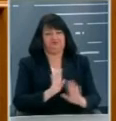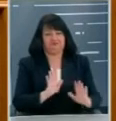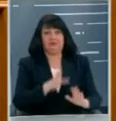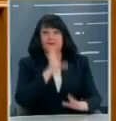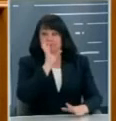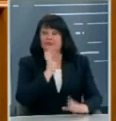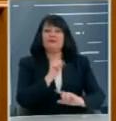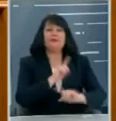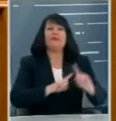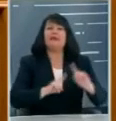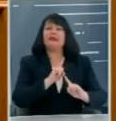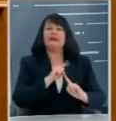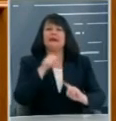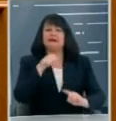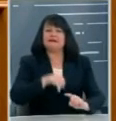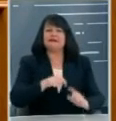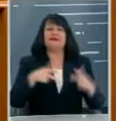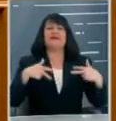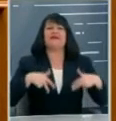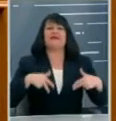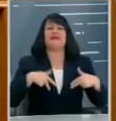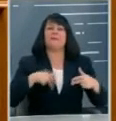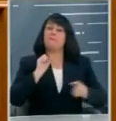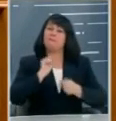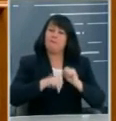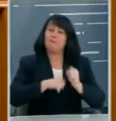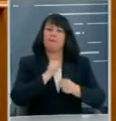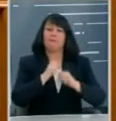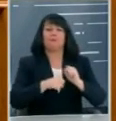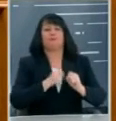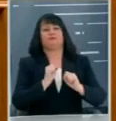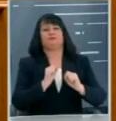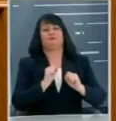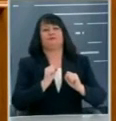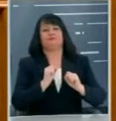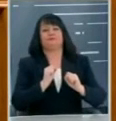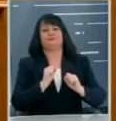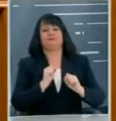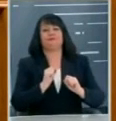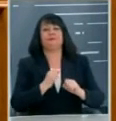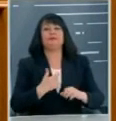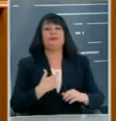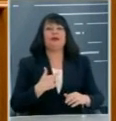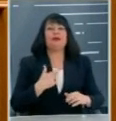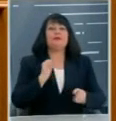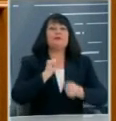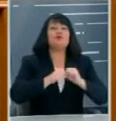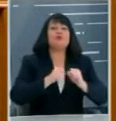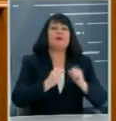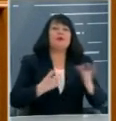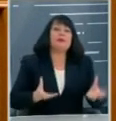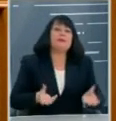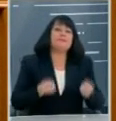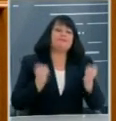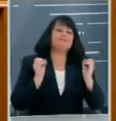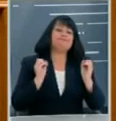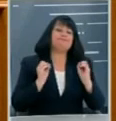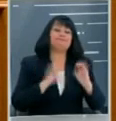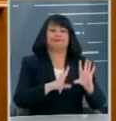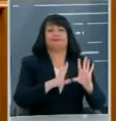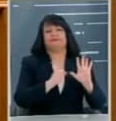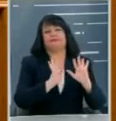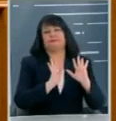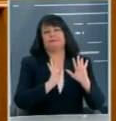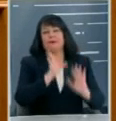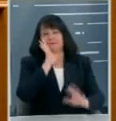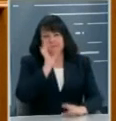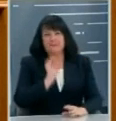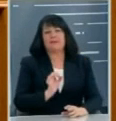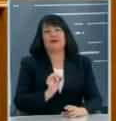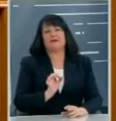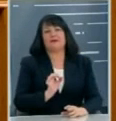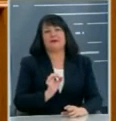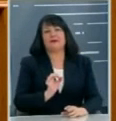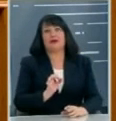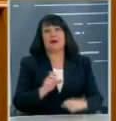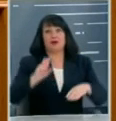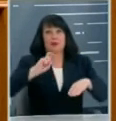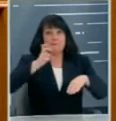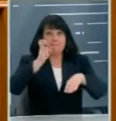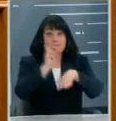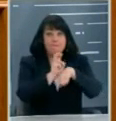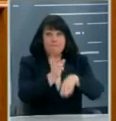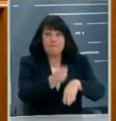αλήθεια είναι ότι η σημερινή κυβέρνηση προσπαθεί να απαλλάξει τη χώρα από τα πράγματι ανέφικτα